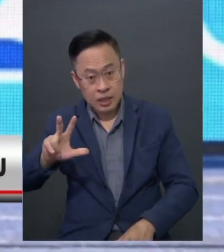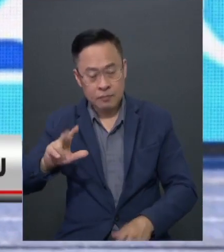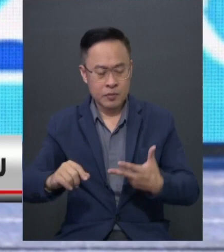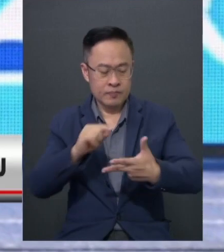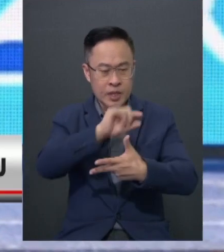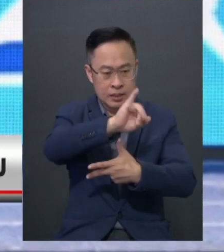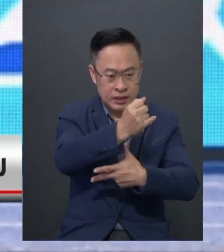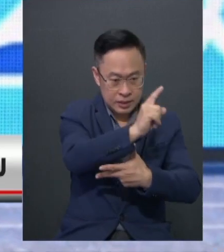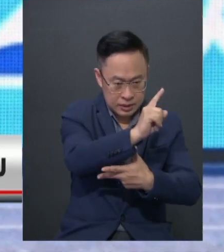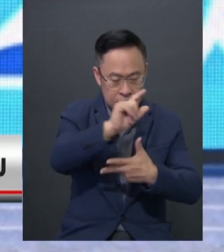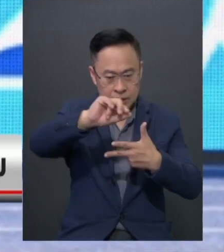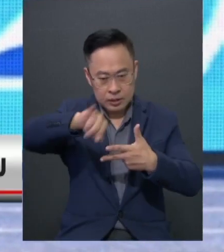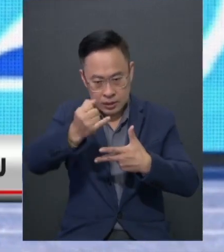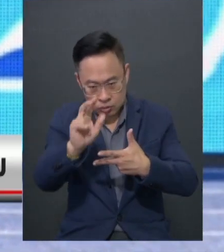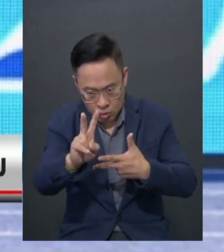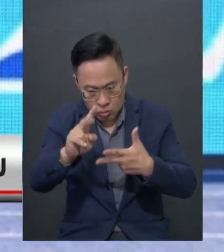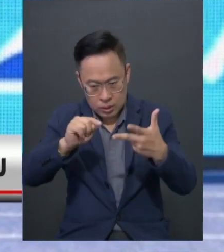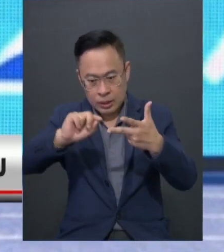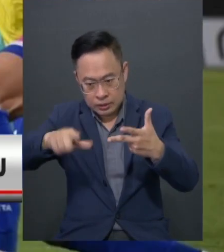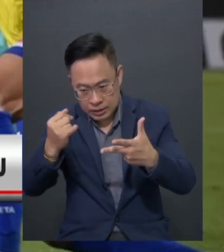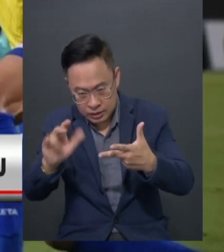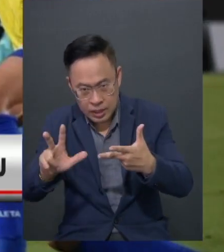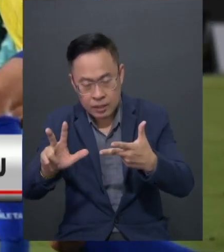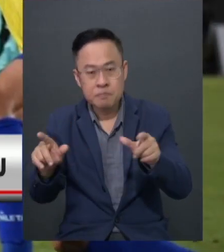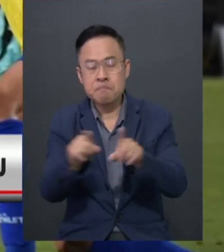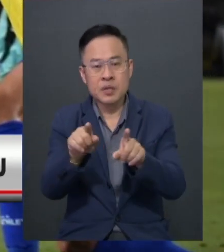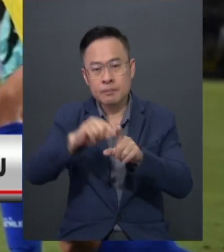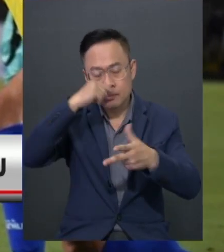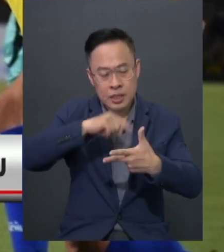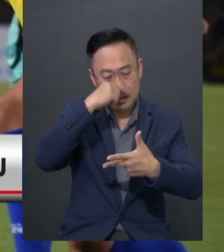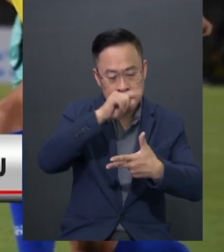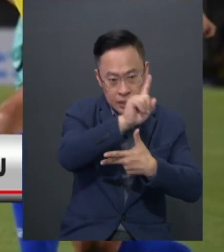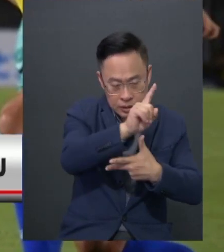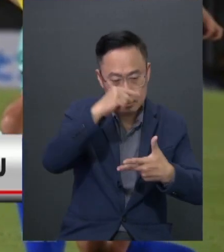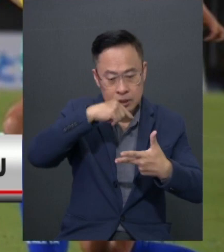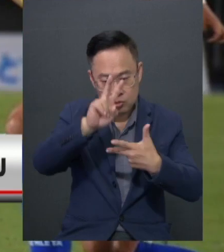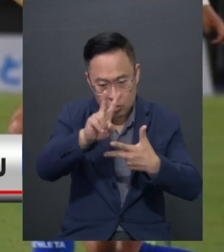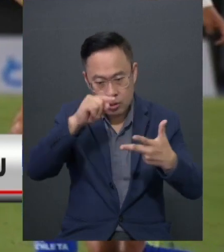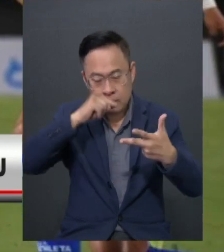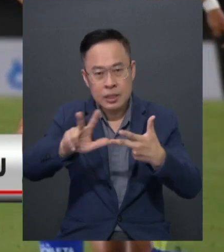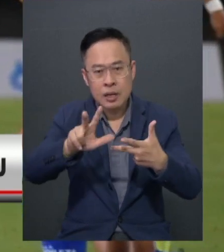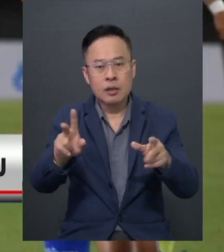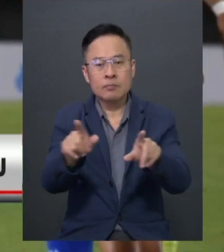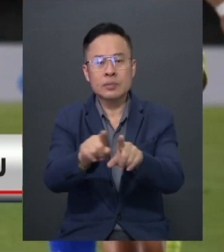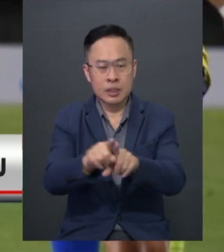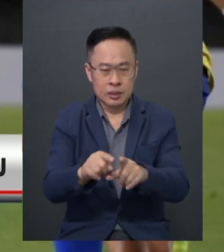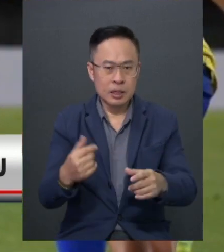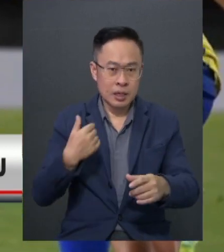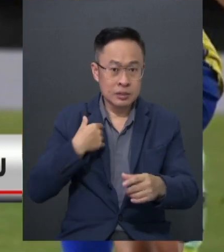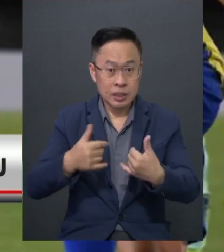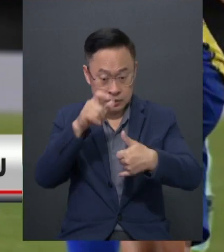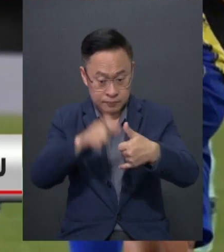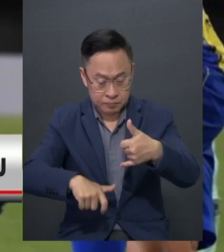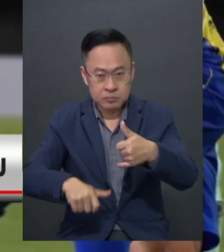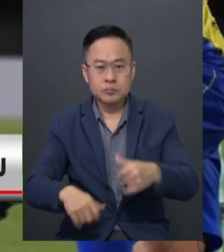กับ 1 assistนะครับก่อนจะย้ายมาร่วมทัพต่อพิฆาตประจวบนะฮะในฤดูกาลนี้ซึ่ง benderเนี่ยมีประสบการณ์การค้า